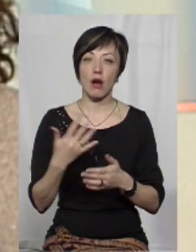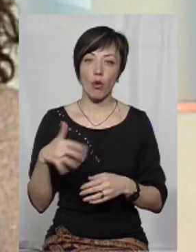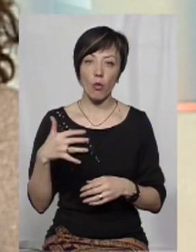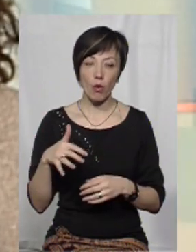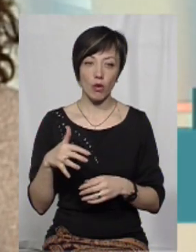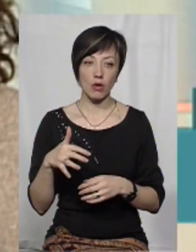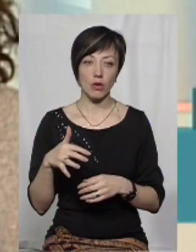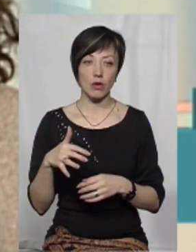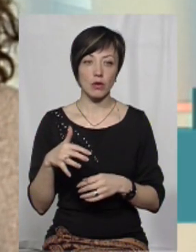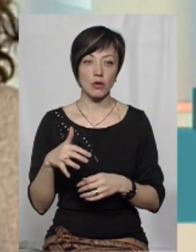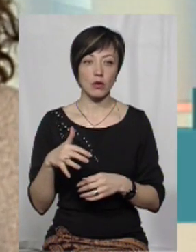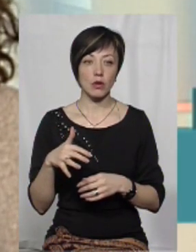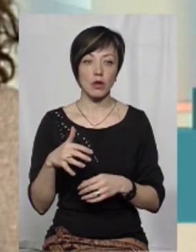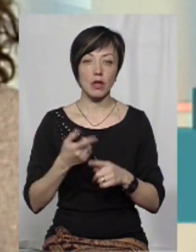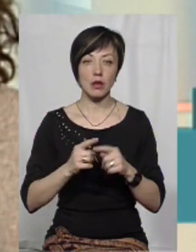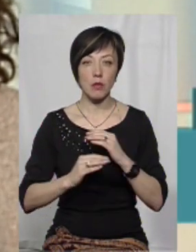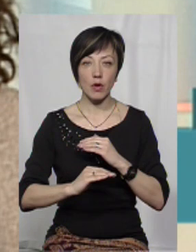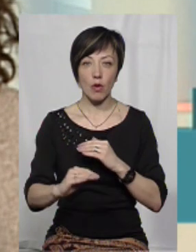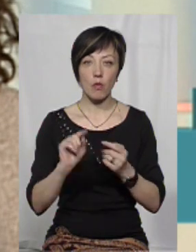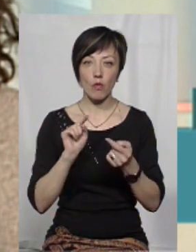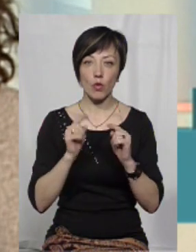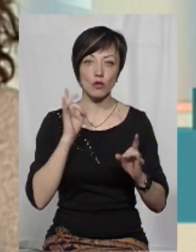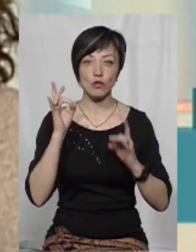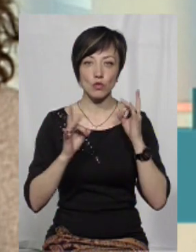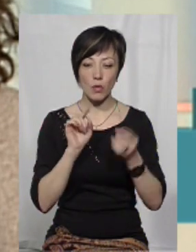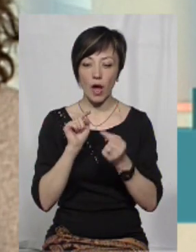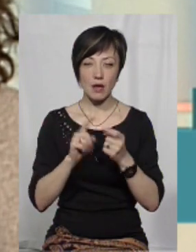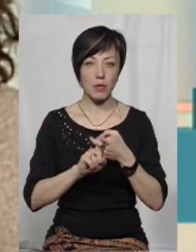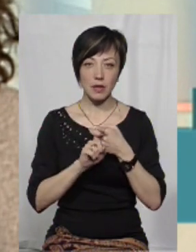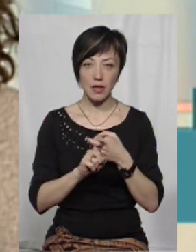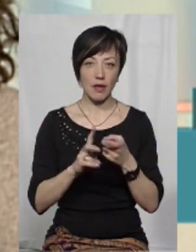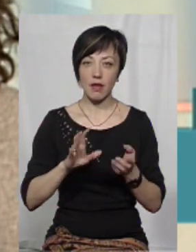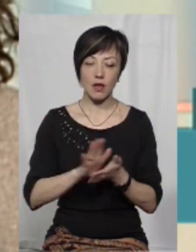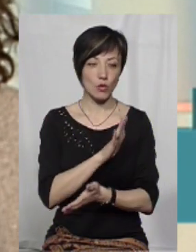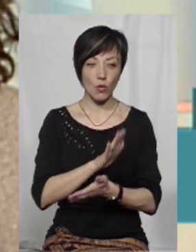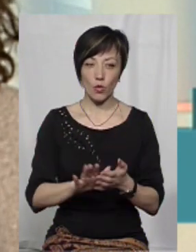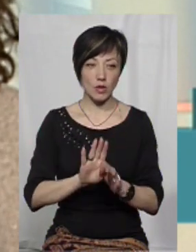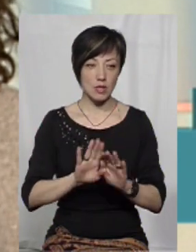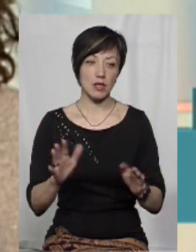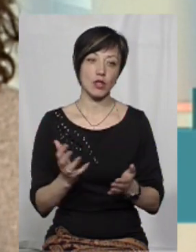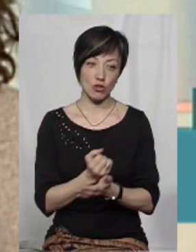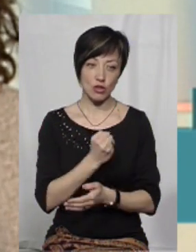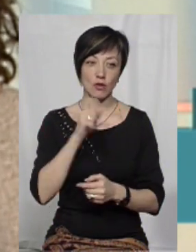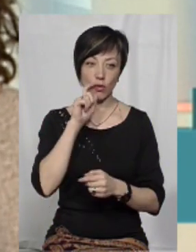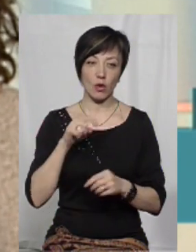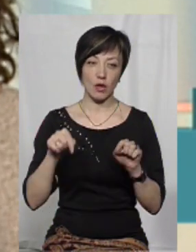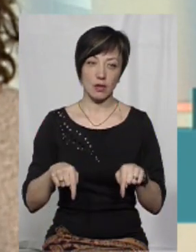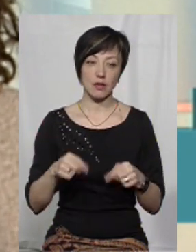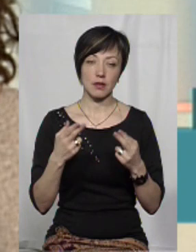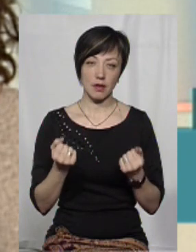дорогое. Это покрытие противошумное, антибактериальное, не скользит. И мы нашли по